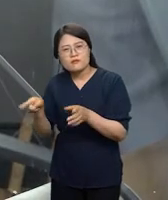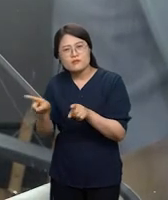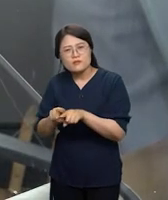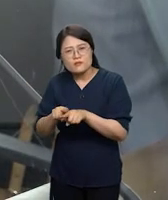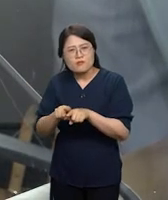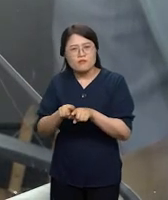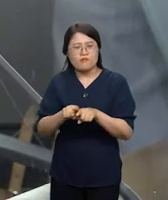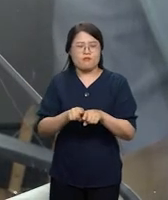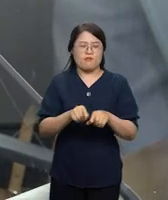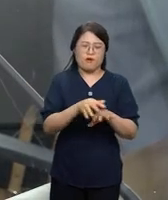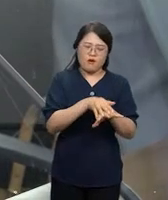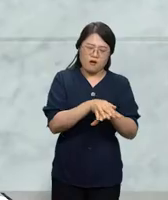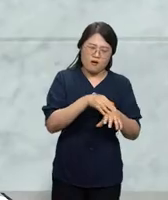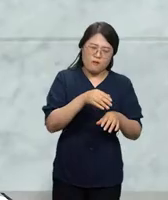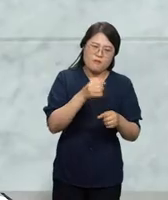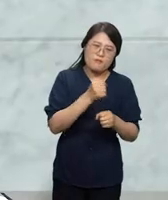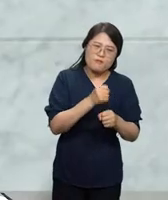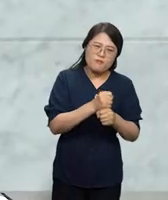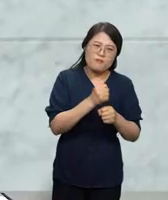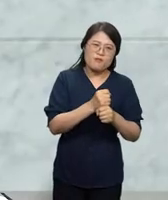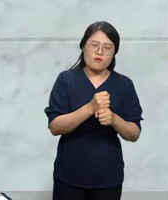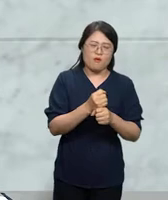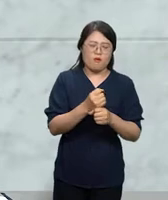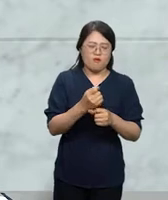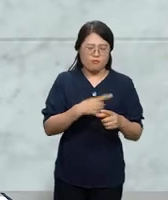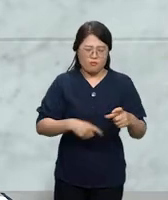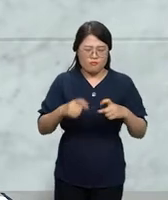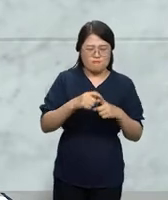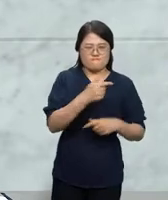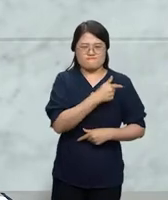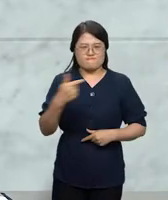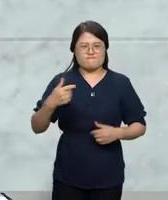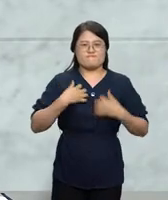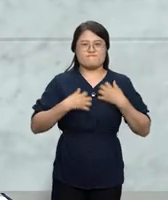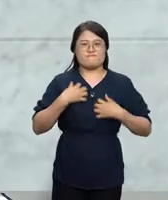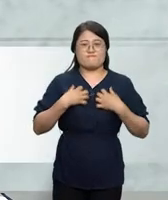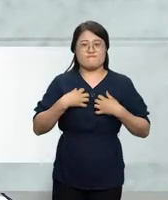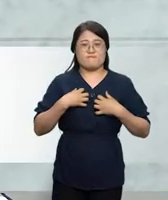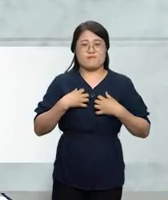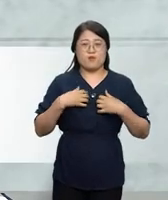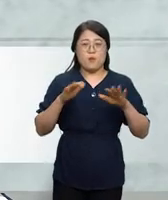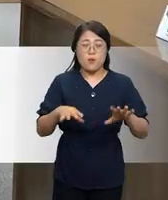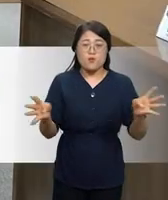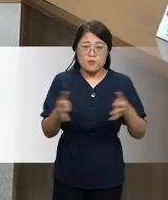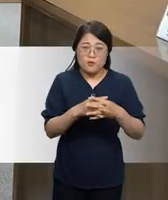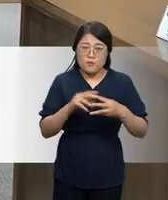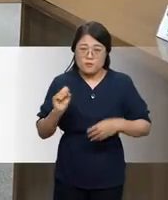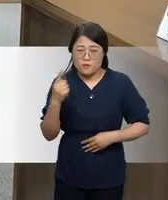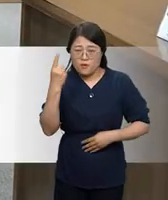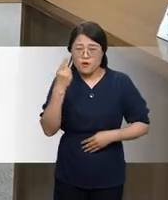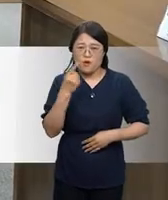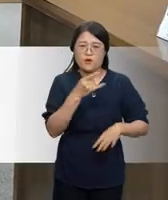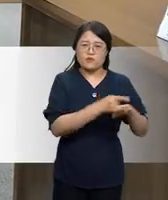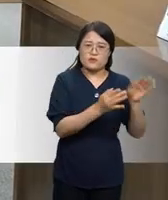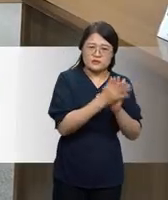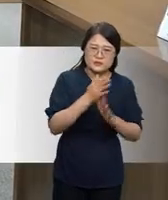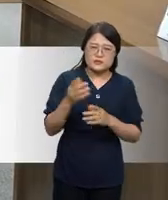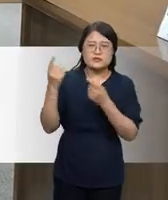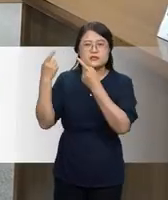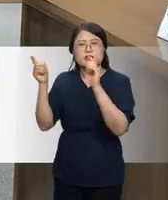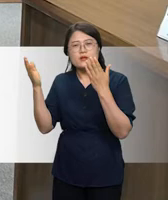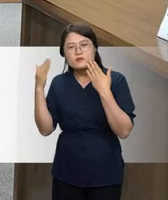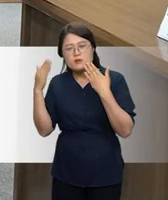지역사회 안전망을 구축하는 데 협력할 수 있게 돼 뜻깊게 생각한다면서 오늘 협약을 계기로 관악이